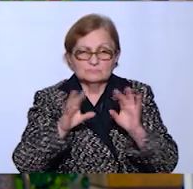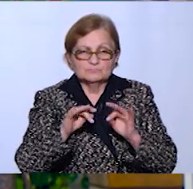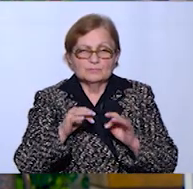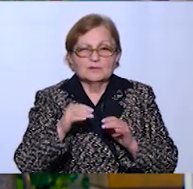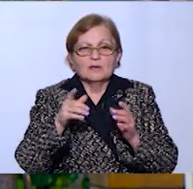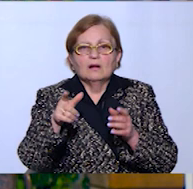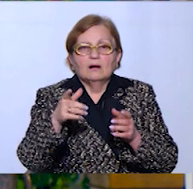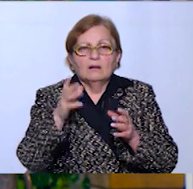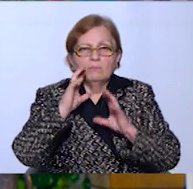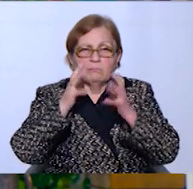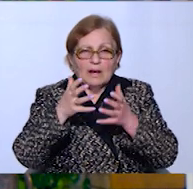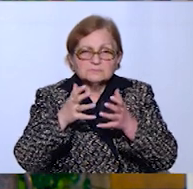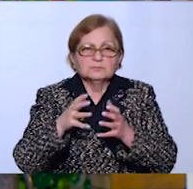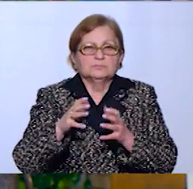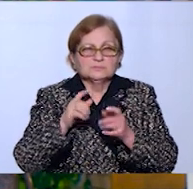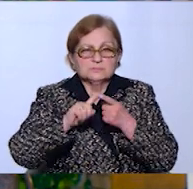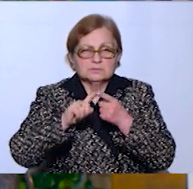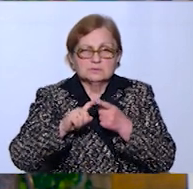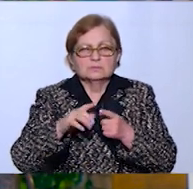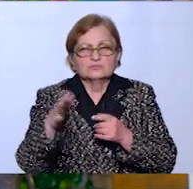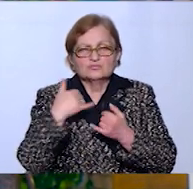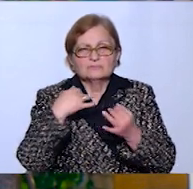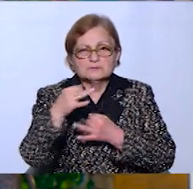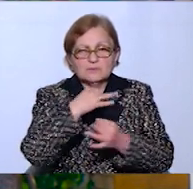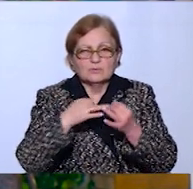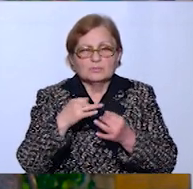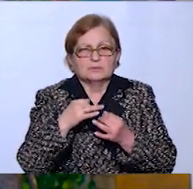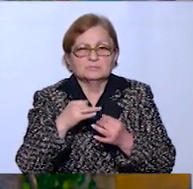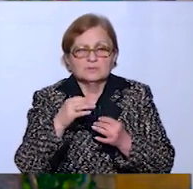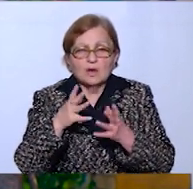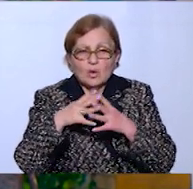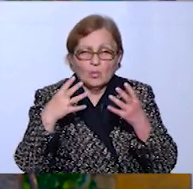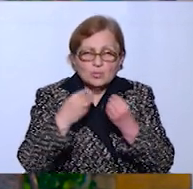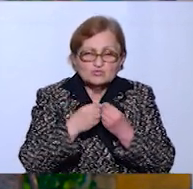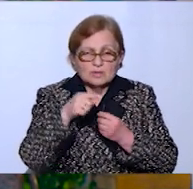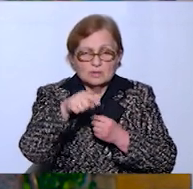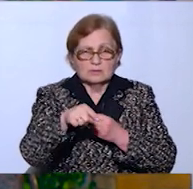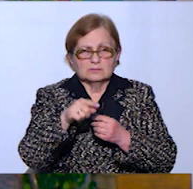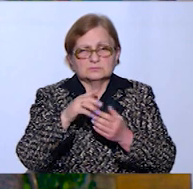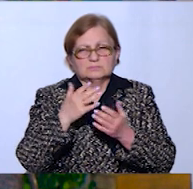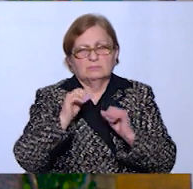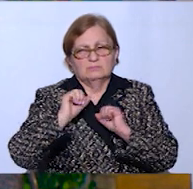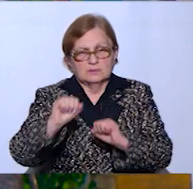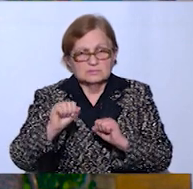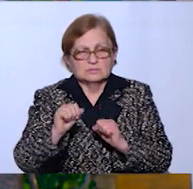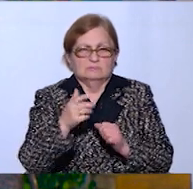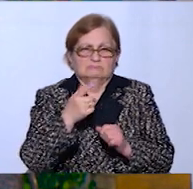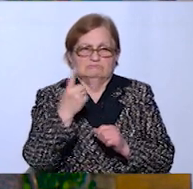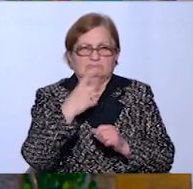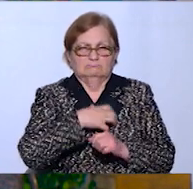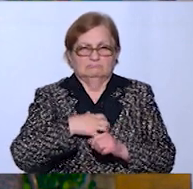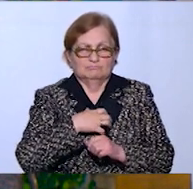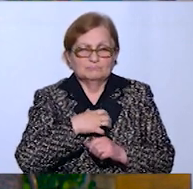დღევანდელ გადაცემაში პანდემიის პირობებში ბავშვების ემოციური მხარდაჭერის მნიშვნელობაზე ვისაუბრებთ. ოჯახი რომ ბავშვის სოციალური გარემოცვა ეს არ